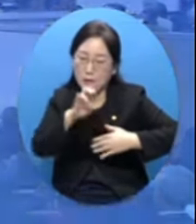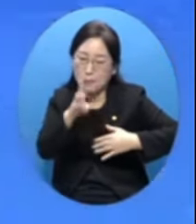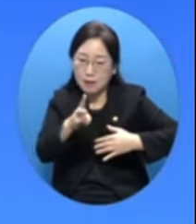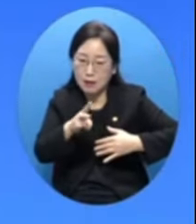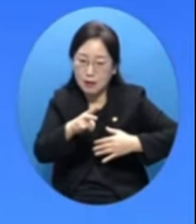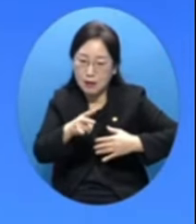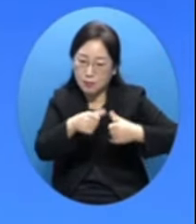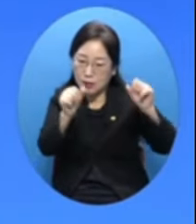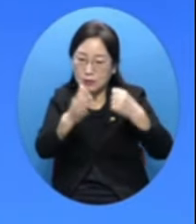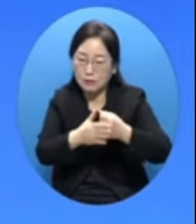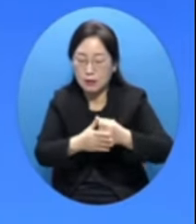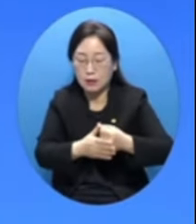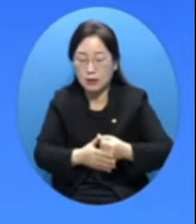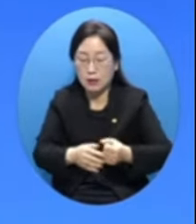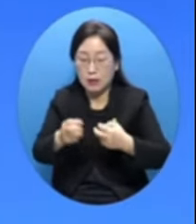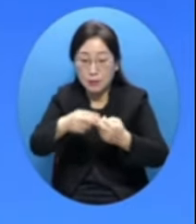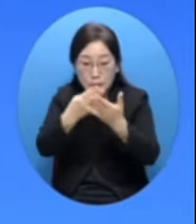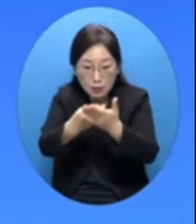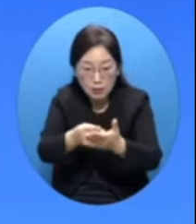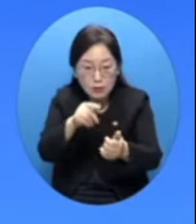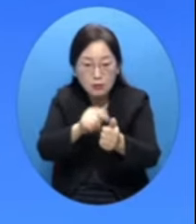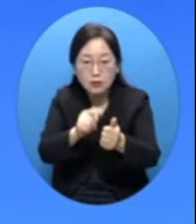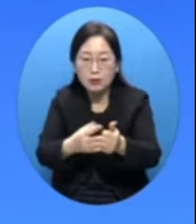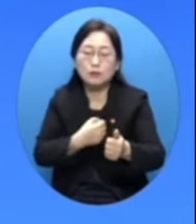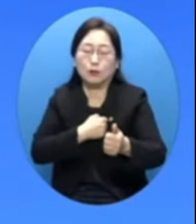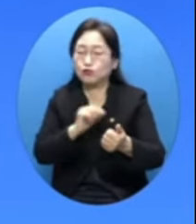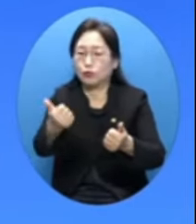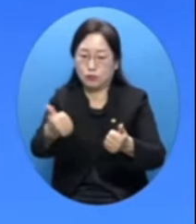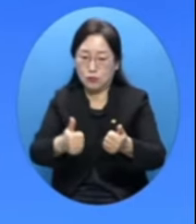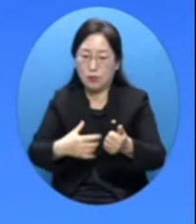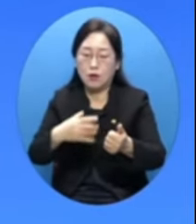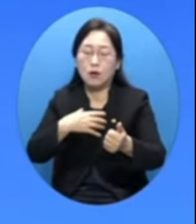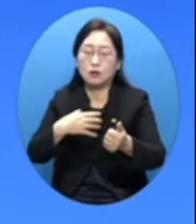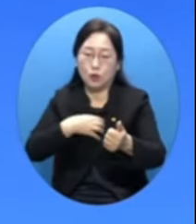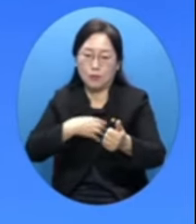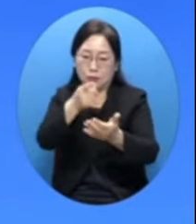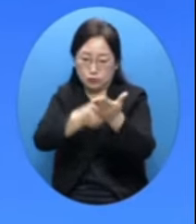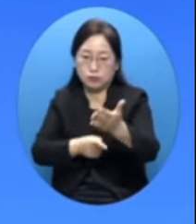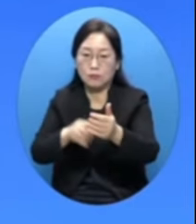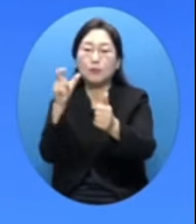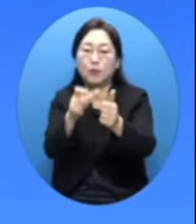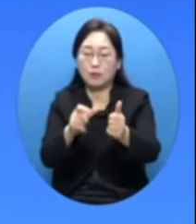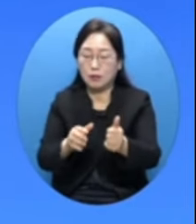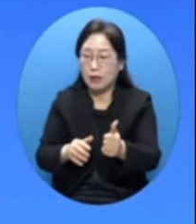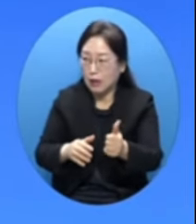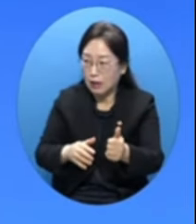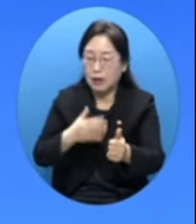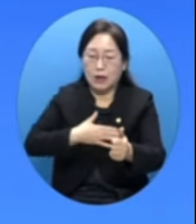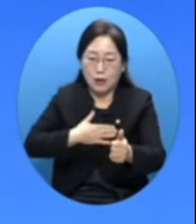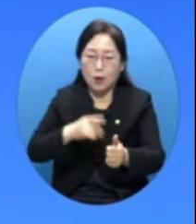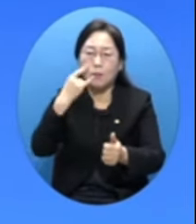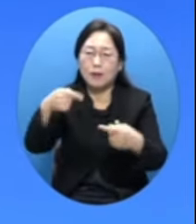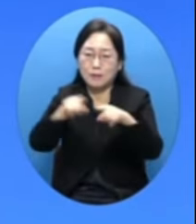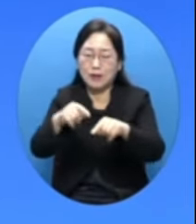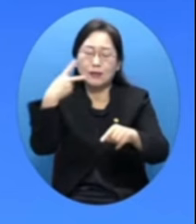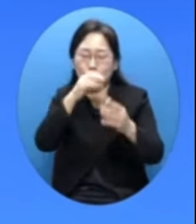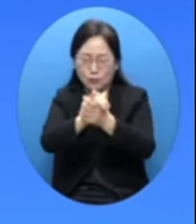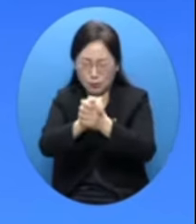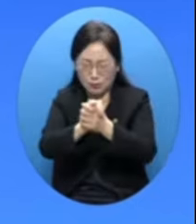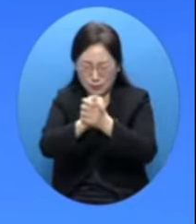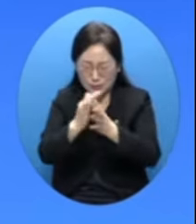죽을 수가 있습니다. 그렇게 경고했습니다. 그때 그는 어머니와 함께 기도원에 올라가서 간절히